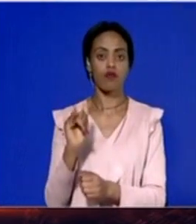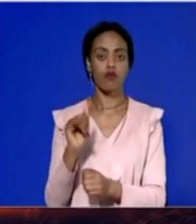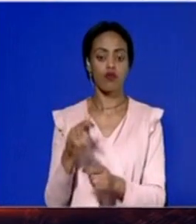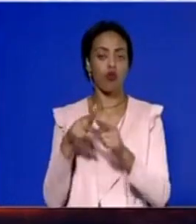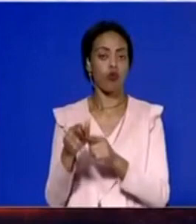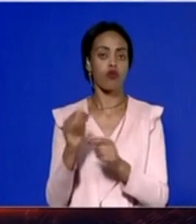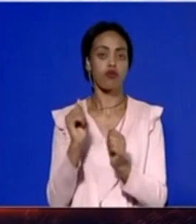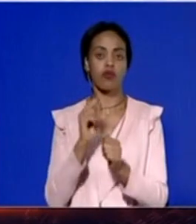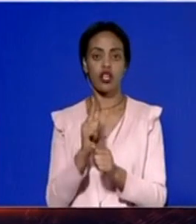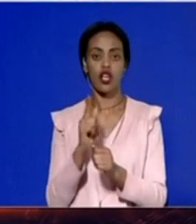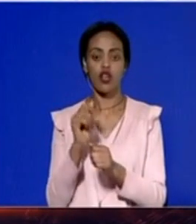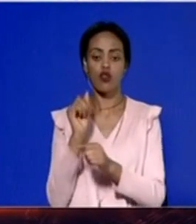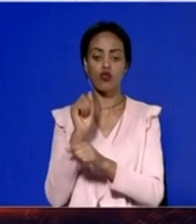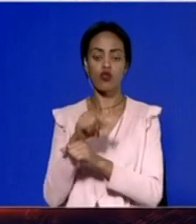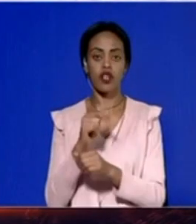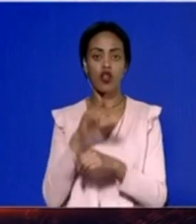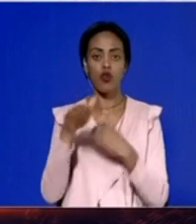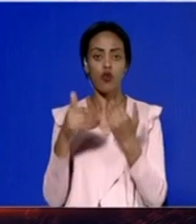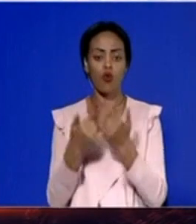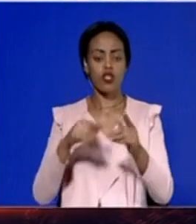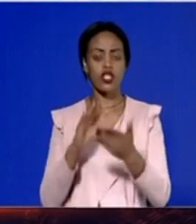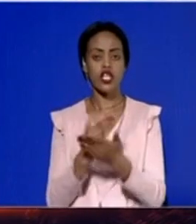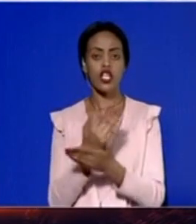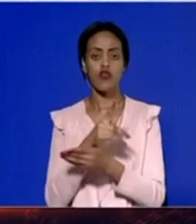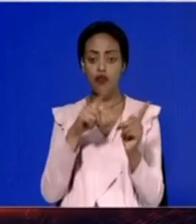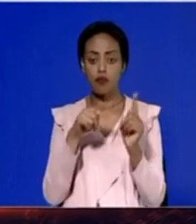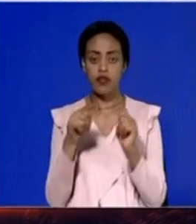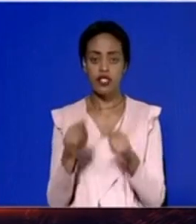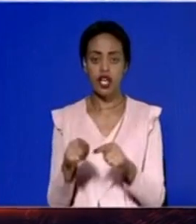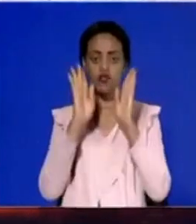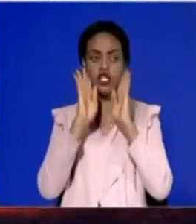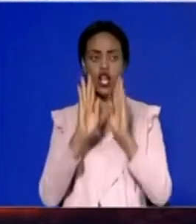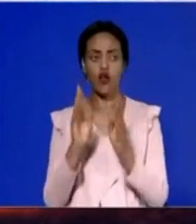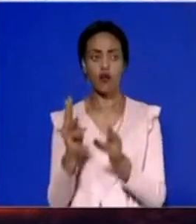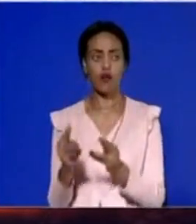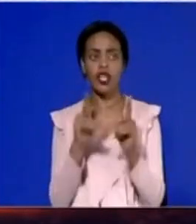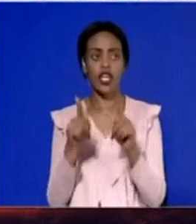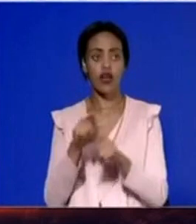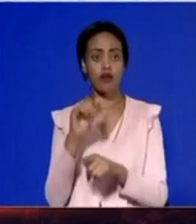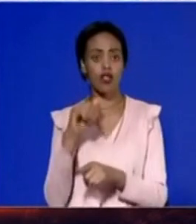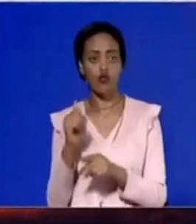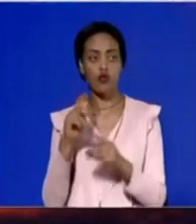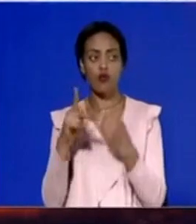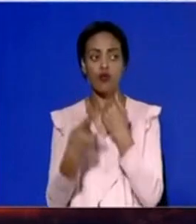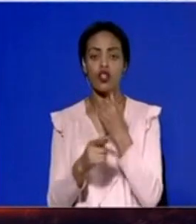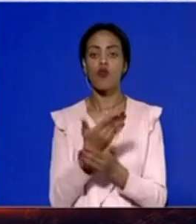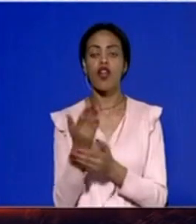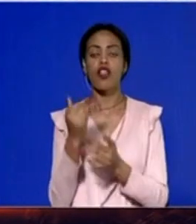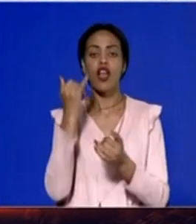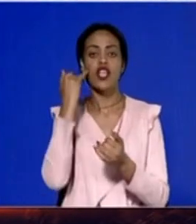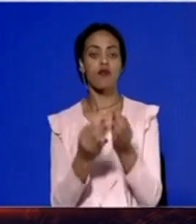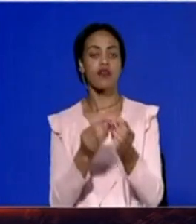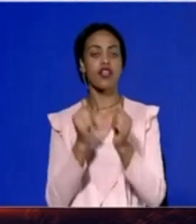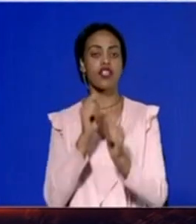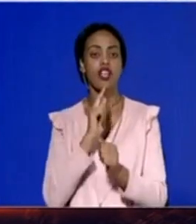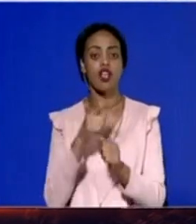كعرفيهم زمسمر زيت صوري مسمري لخل لسات فيه أو زمتيها سلام أبو لخون من قد لك حمت مخالد فولتك أو قدات حساها مقلاتي كالي